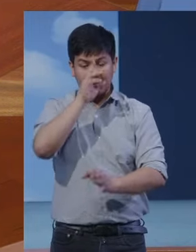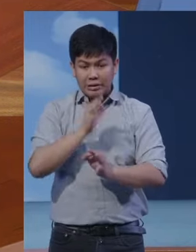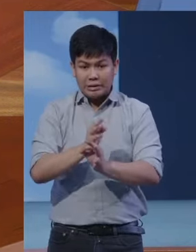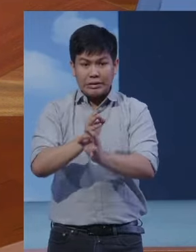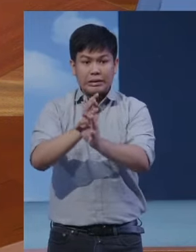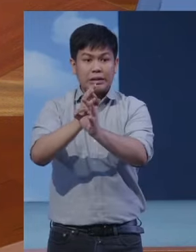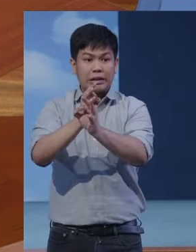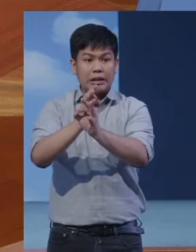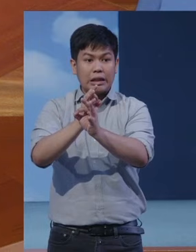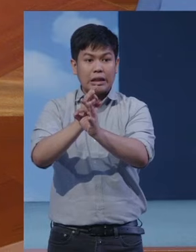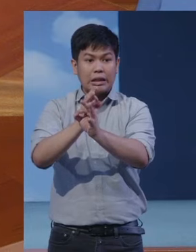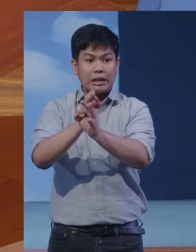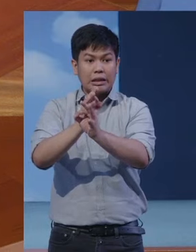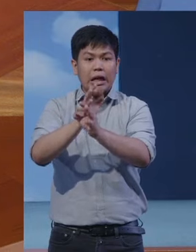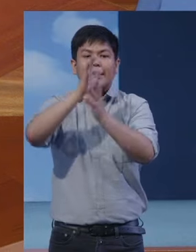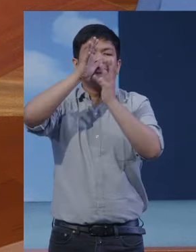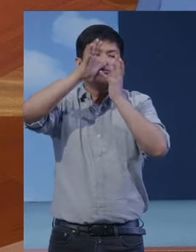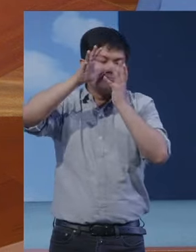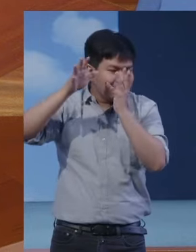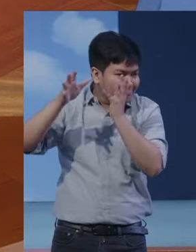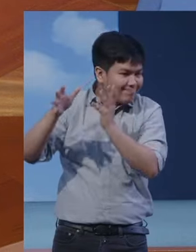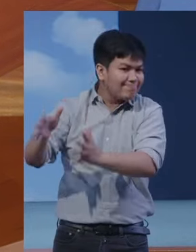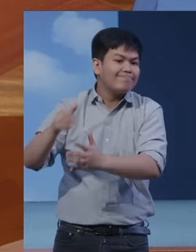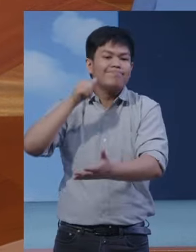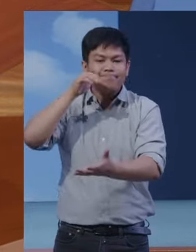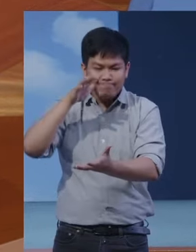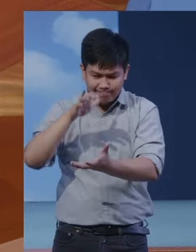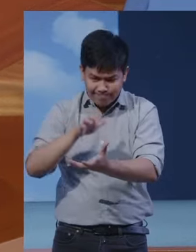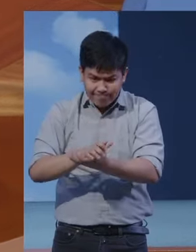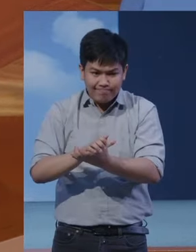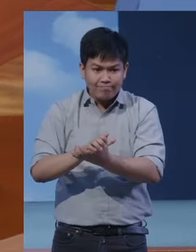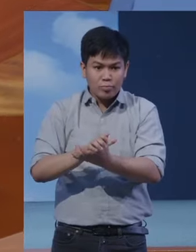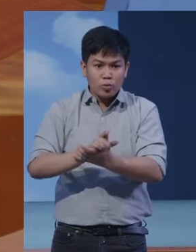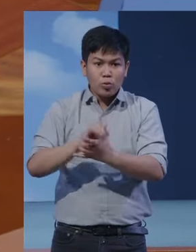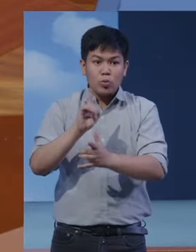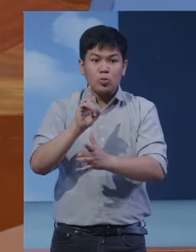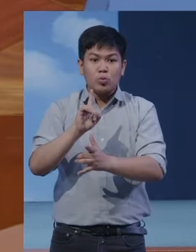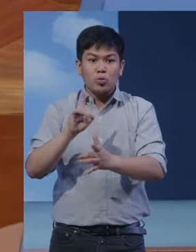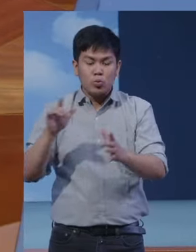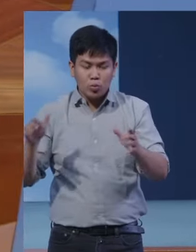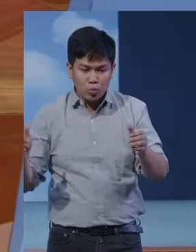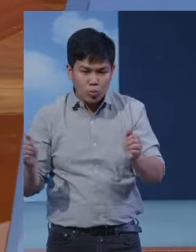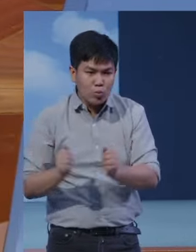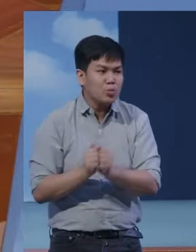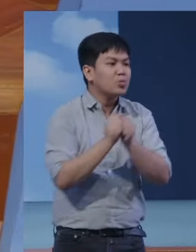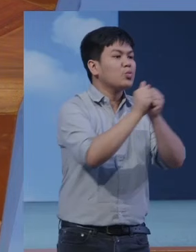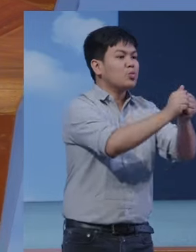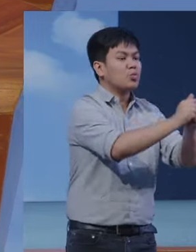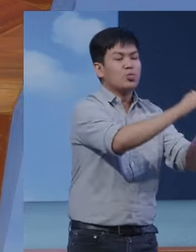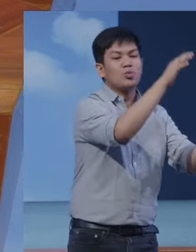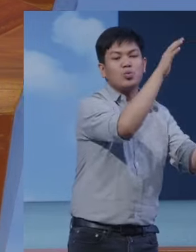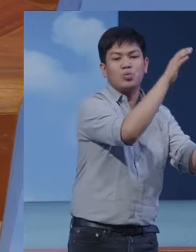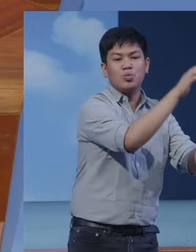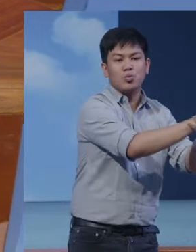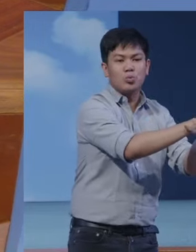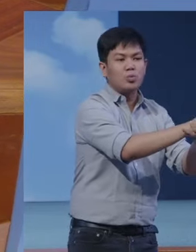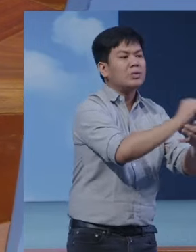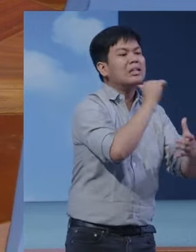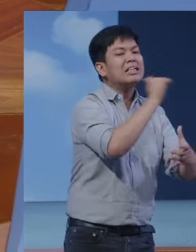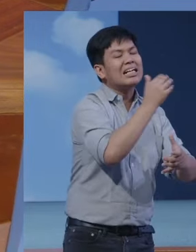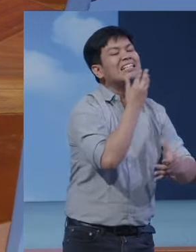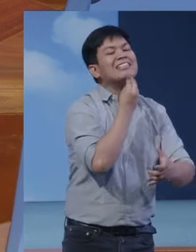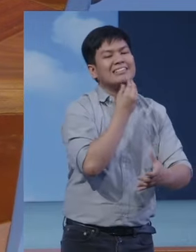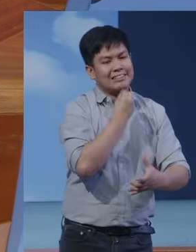kanilang pag-iwan sa kanilang mga asawa upang ikasal sa mga hindi mananampalataya